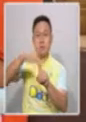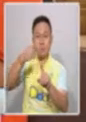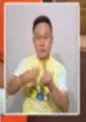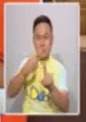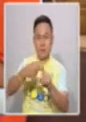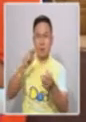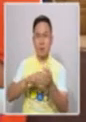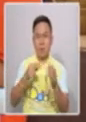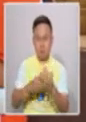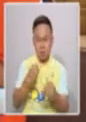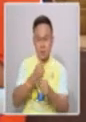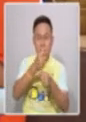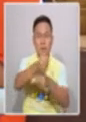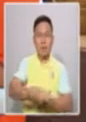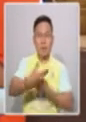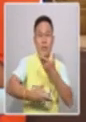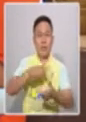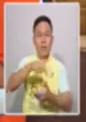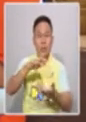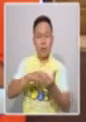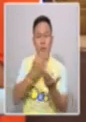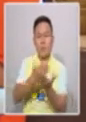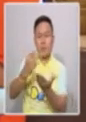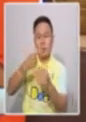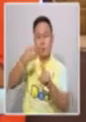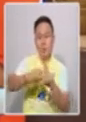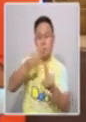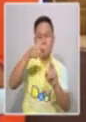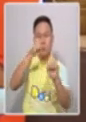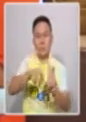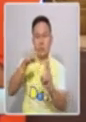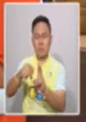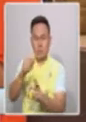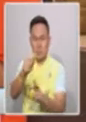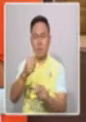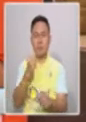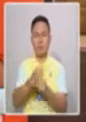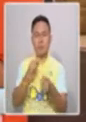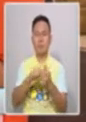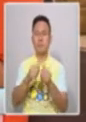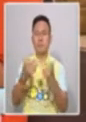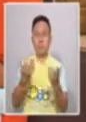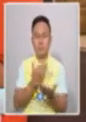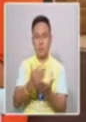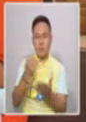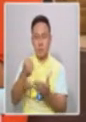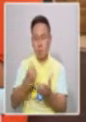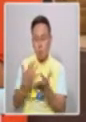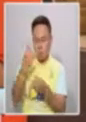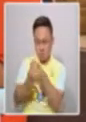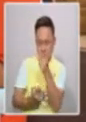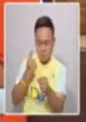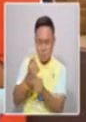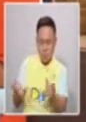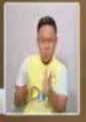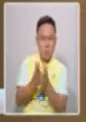การเกษตรตามฤดูกาลถูกไหมเพราะว่ามาค้าขายแล้วมีรายได้ทุกวัน ทุกวัน จ่ายเป็นรายเดือนแล้วแต่รู้สึกว่ามันเบาห